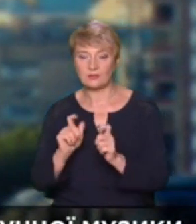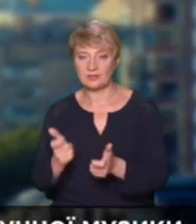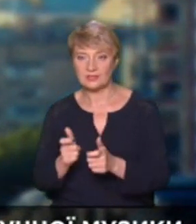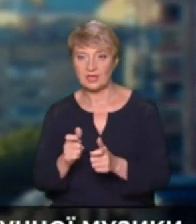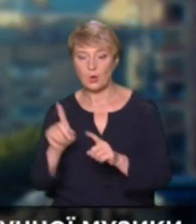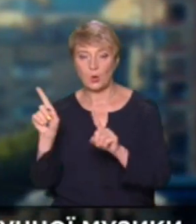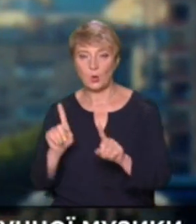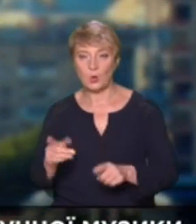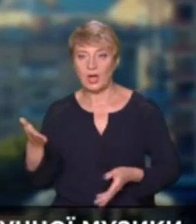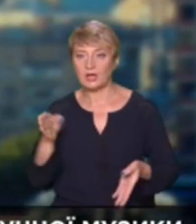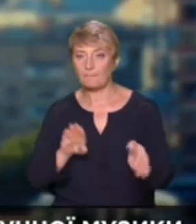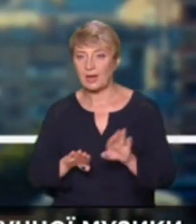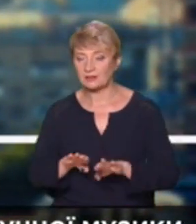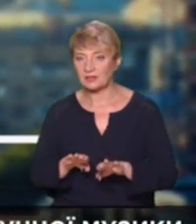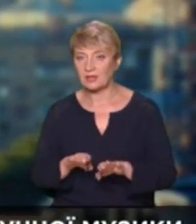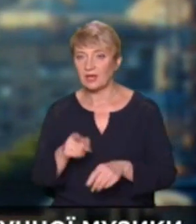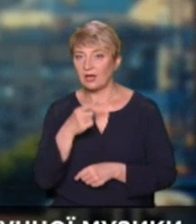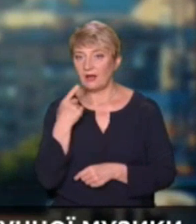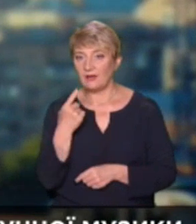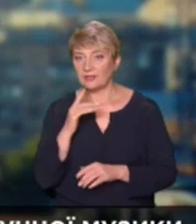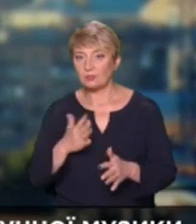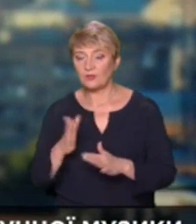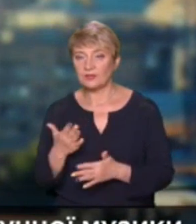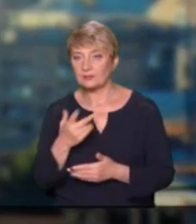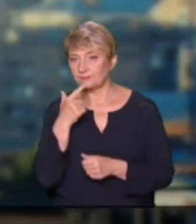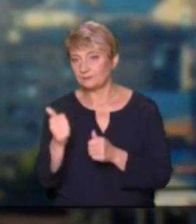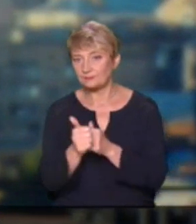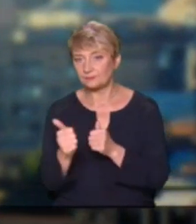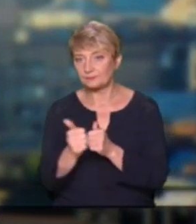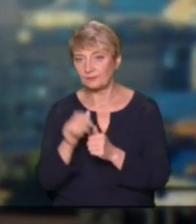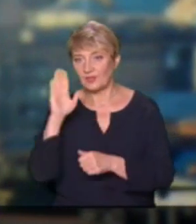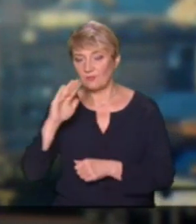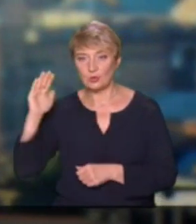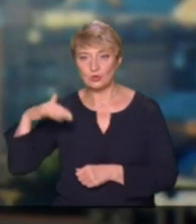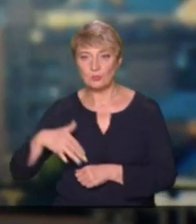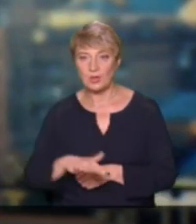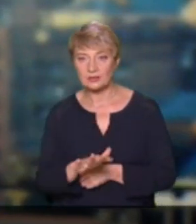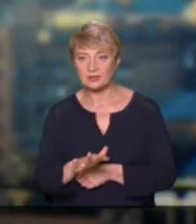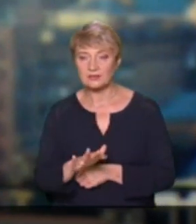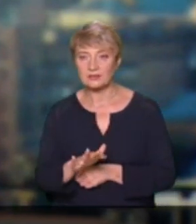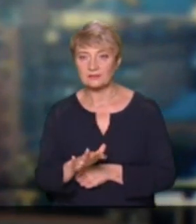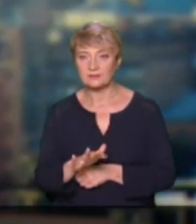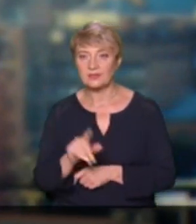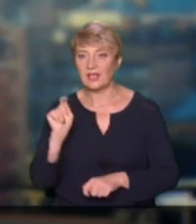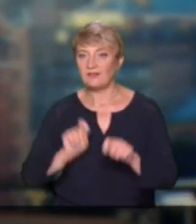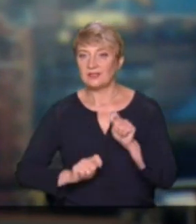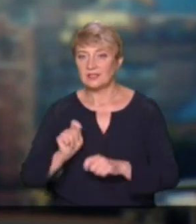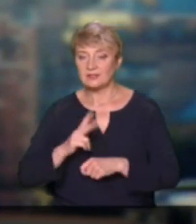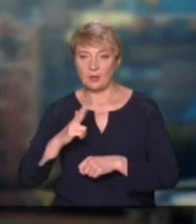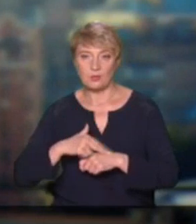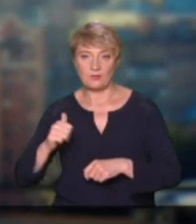Карпатах. Зокрема, йде мова про випадок, коли неподалік водоспаду Шипіт на одноіменному фестивалі